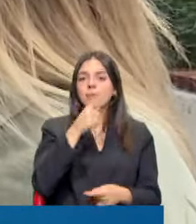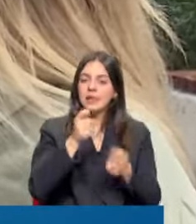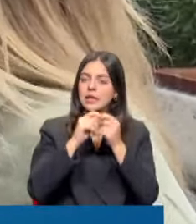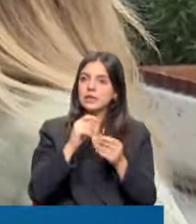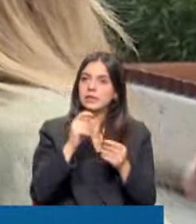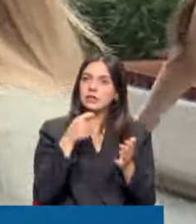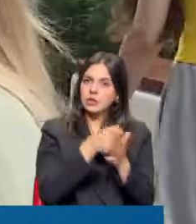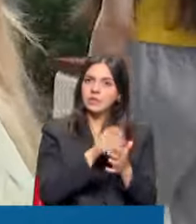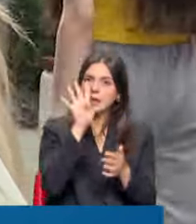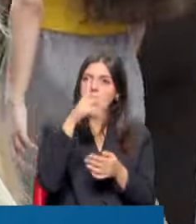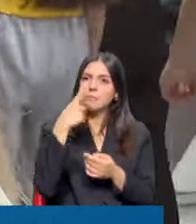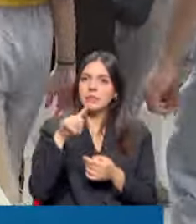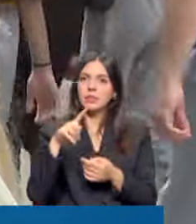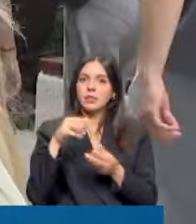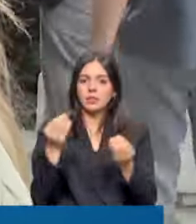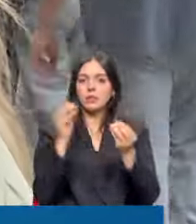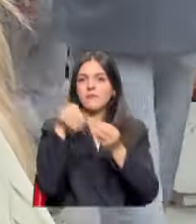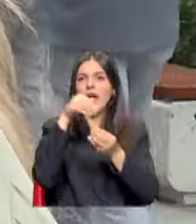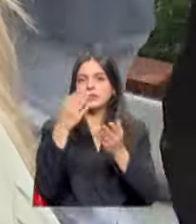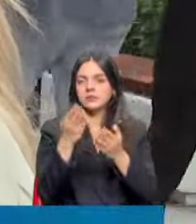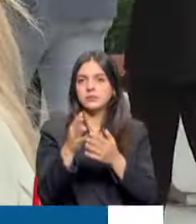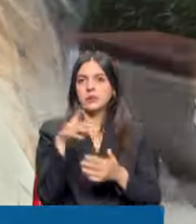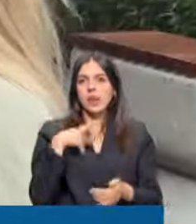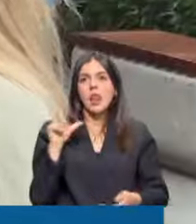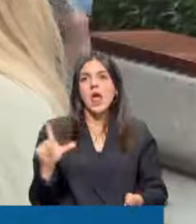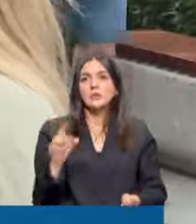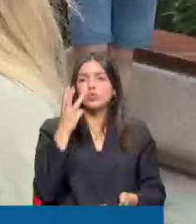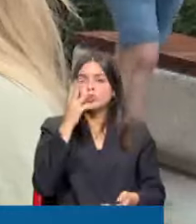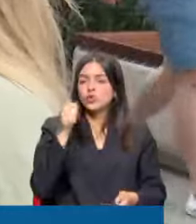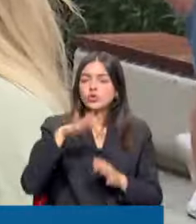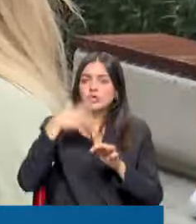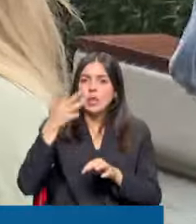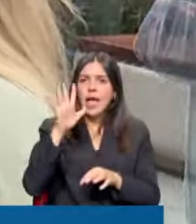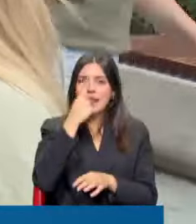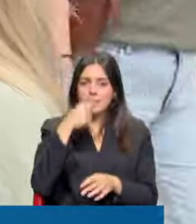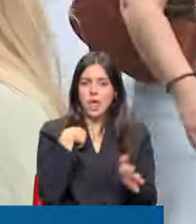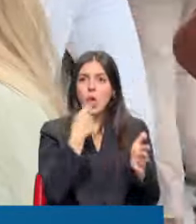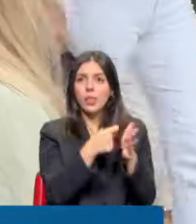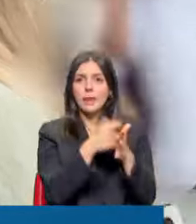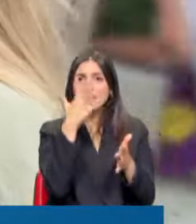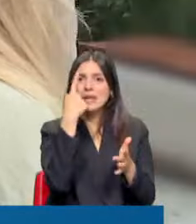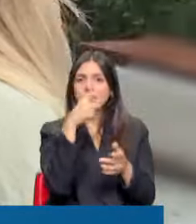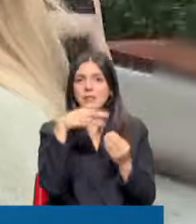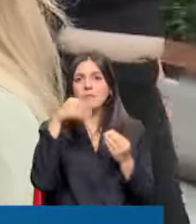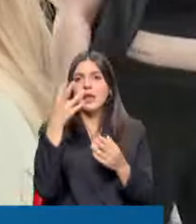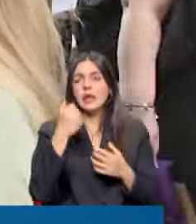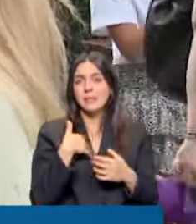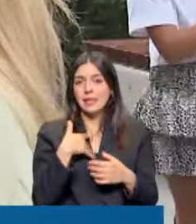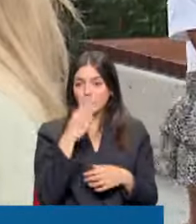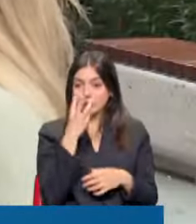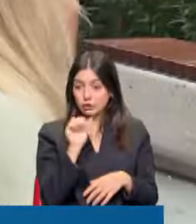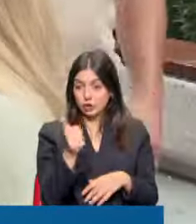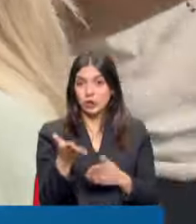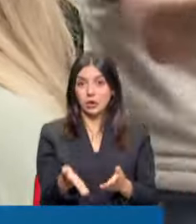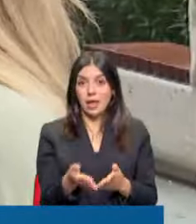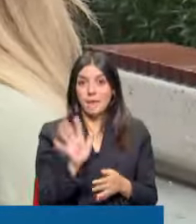40 milyar koydum. Niçin çektiniz o kredi? İhtiyacım vardı. 3 gün sonra yatırdım yani o parayı. 5 milyar faiz aldı benden. Ona rağmen 3 gün